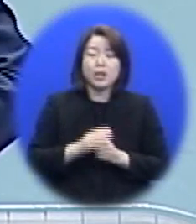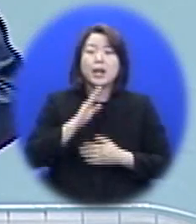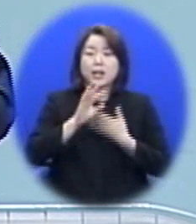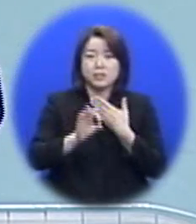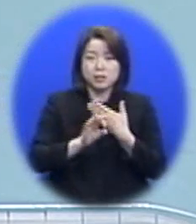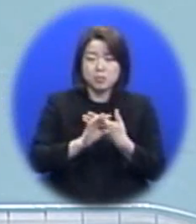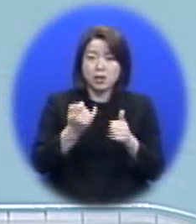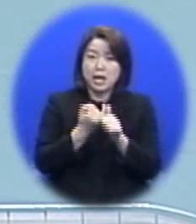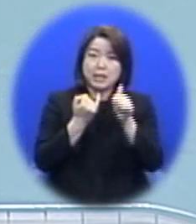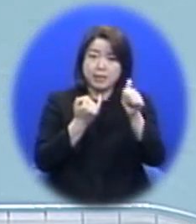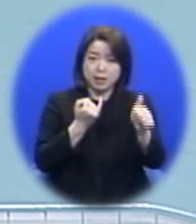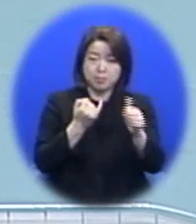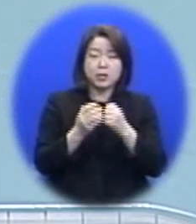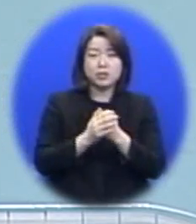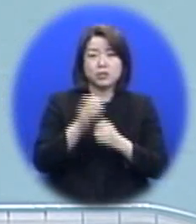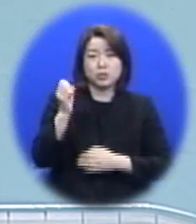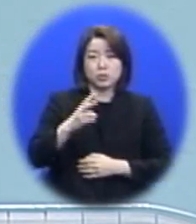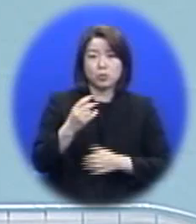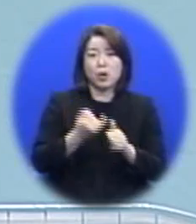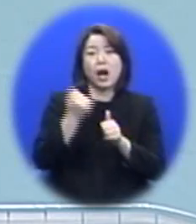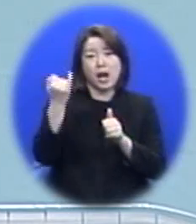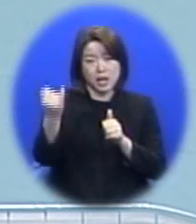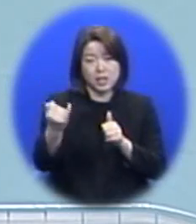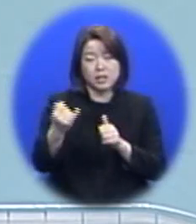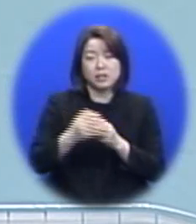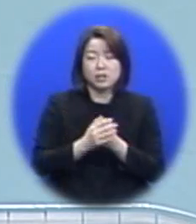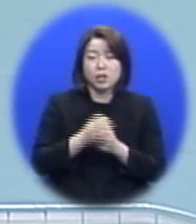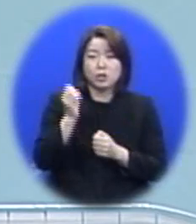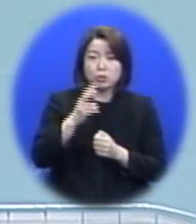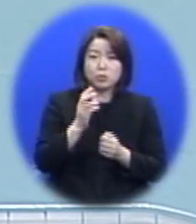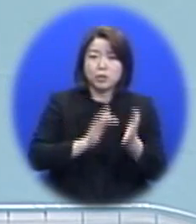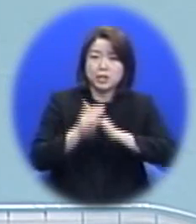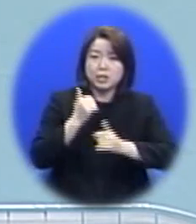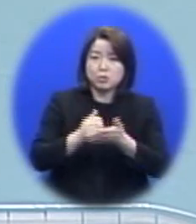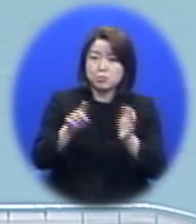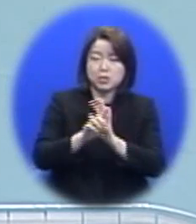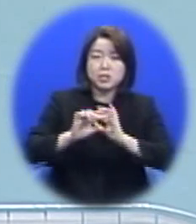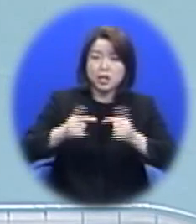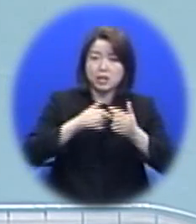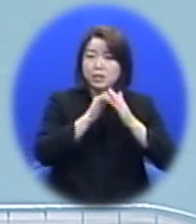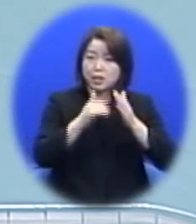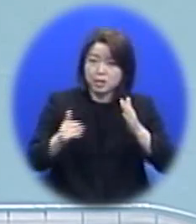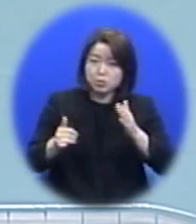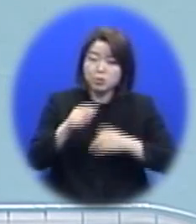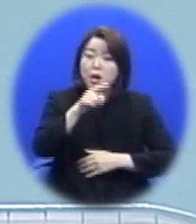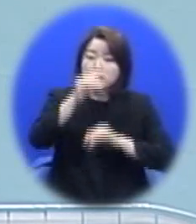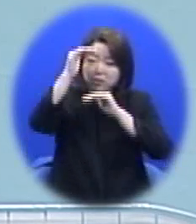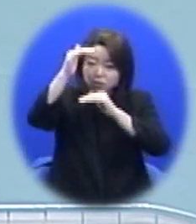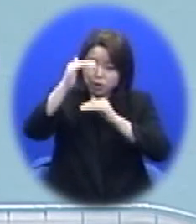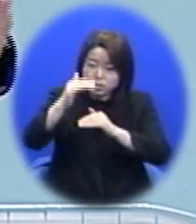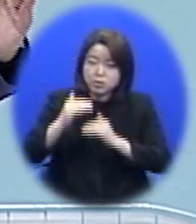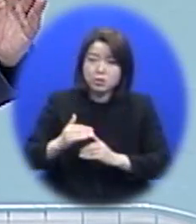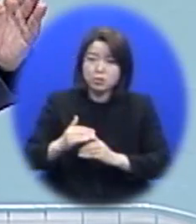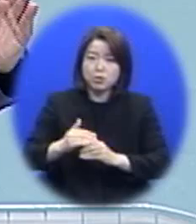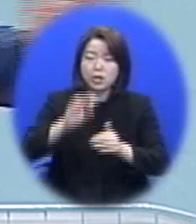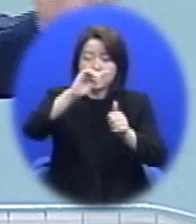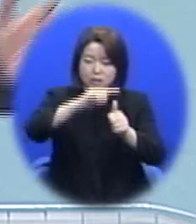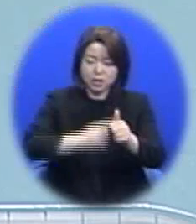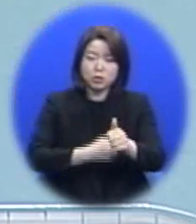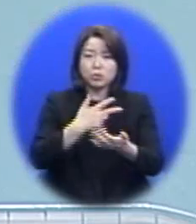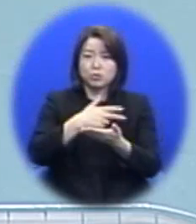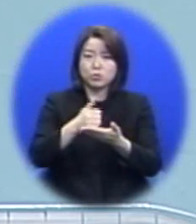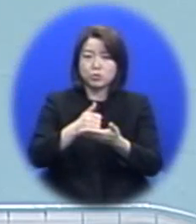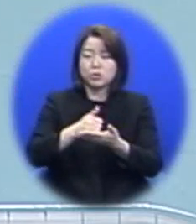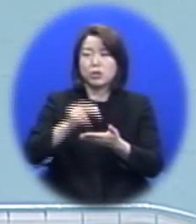그러면 남편은 또 아내는 예수 믿지 않는 가족들은 그 과정에서 저절로 주님께로